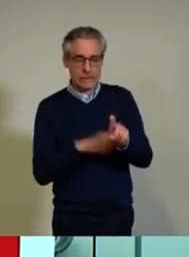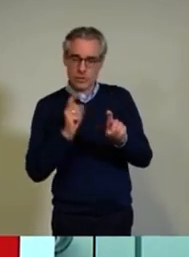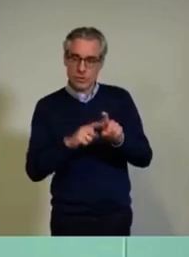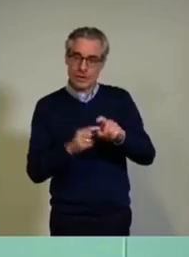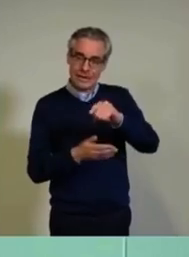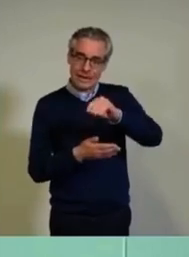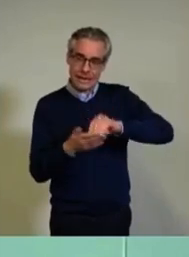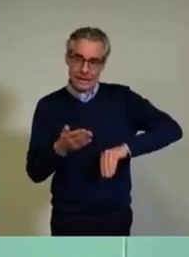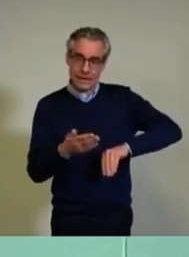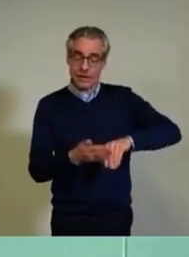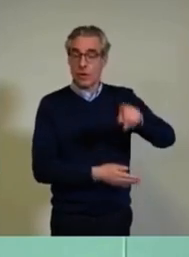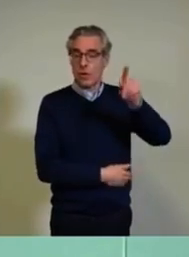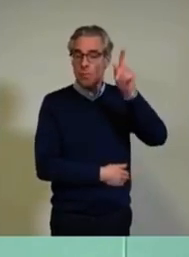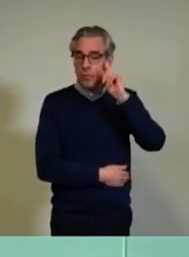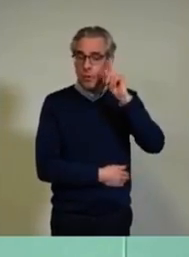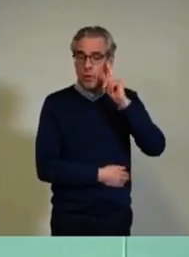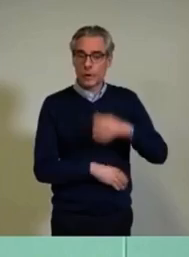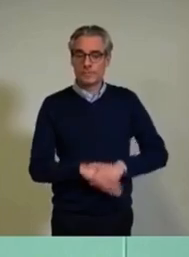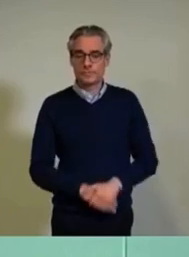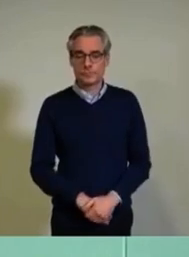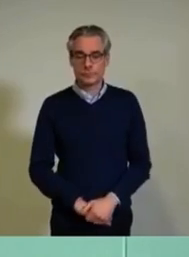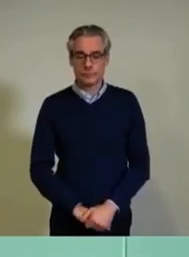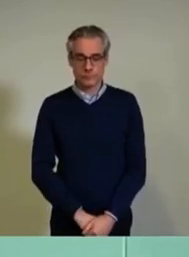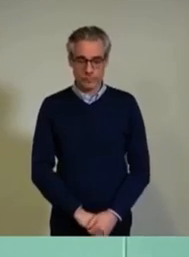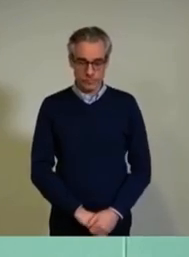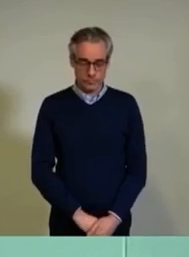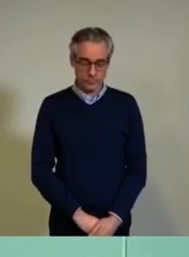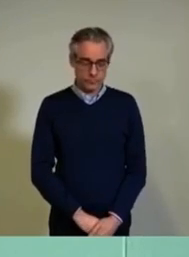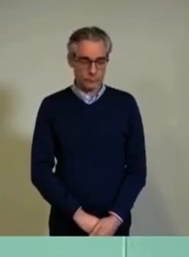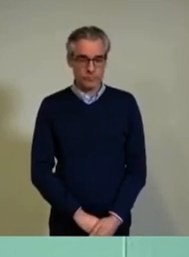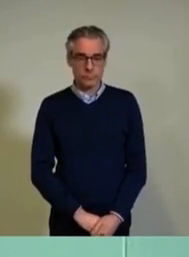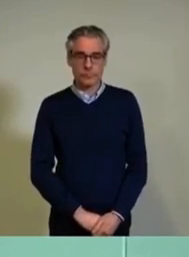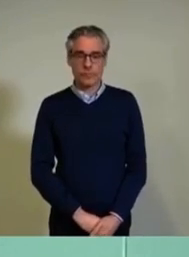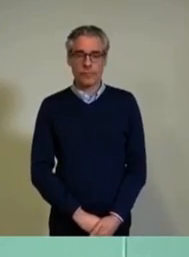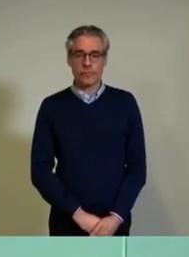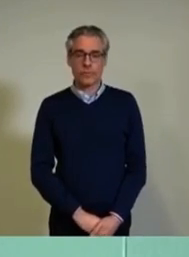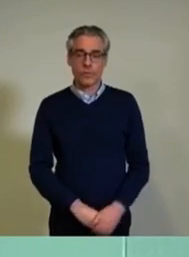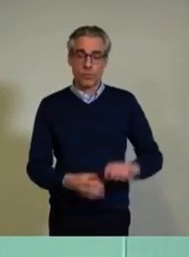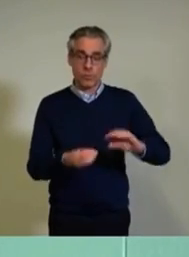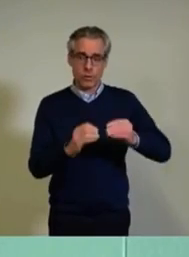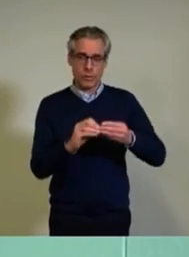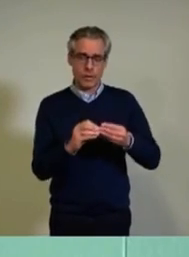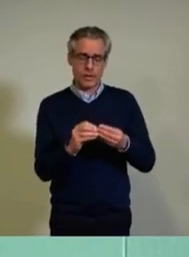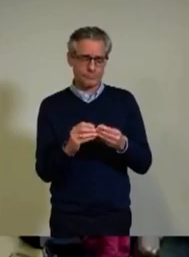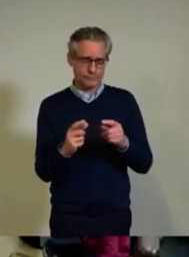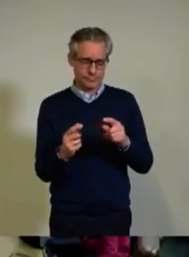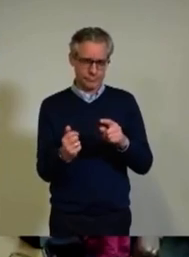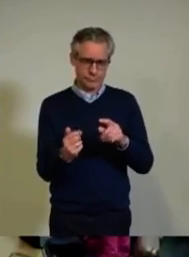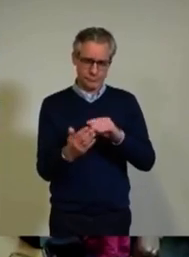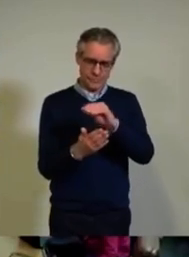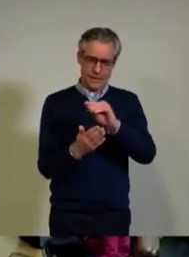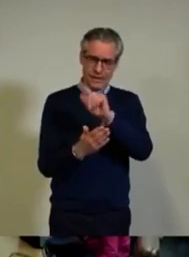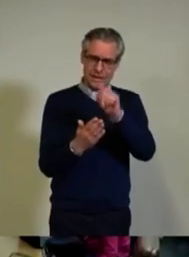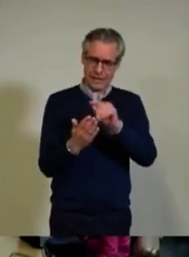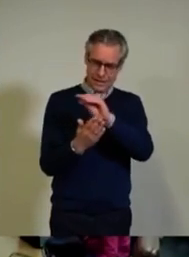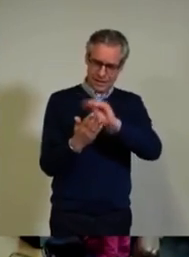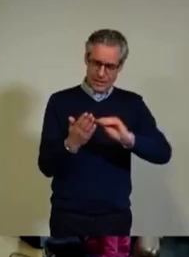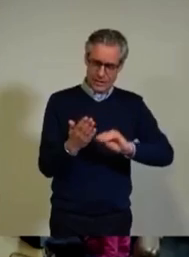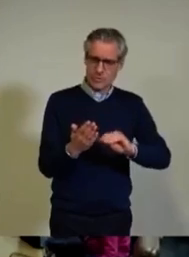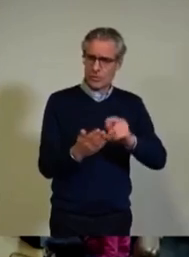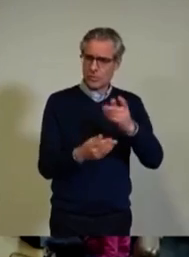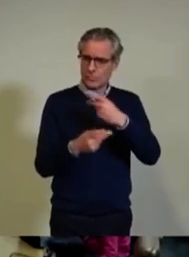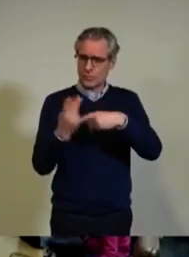écrite, puisque... Vous pouvez la retirer. Non, parce que le problème, c'est que si on écrit cette question, c'est parce que nous vous